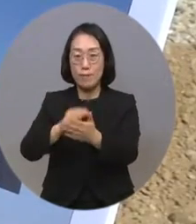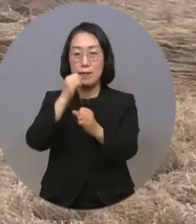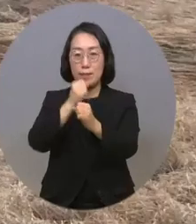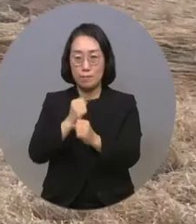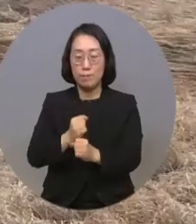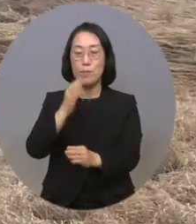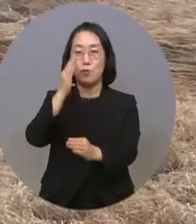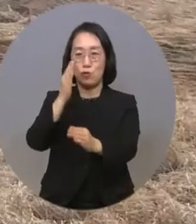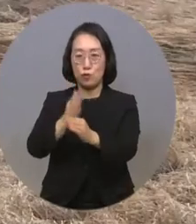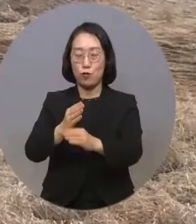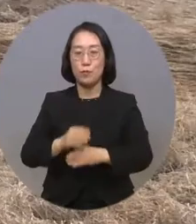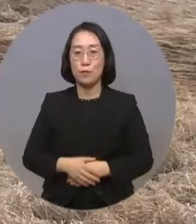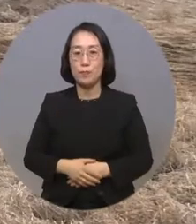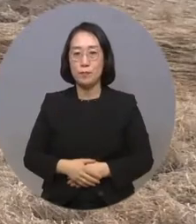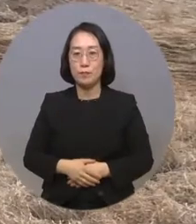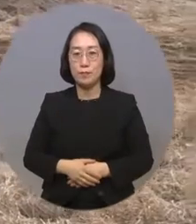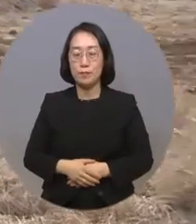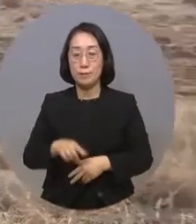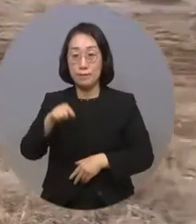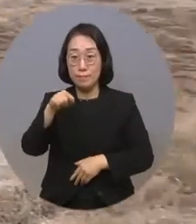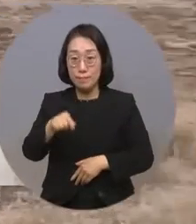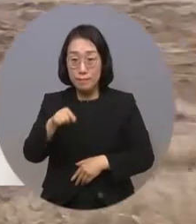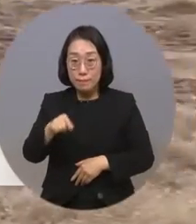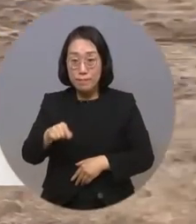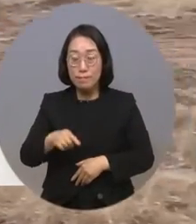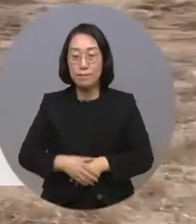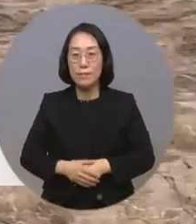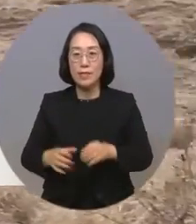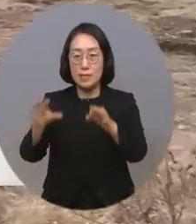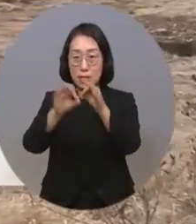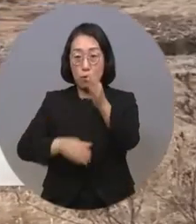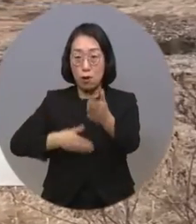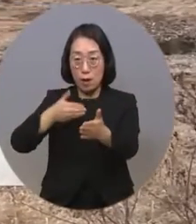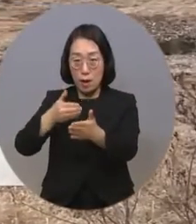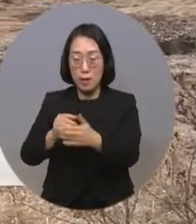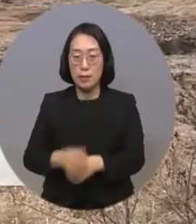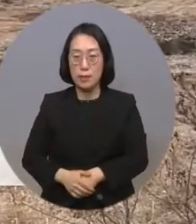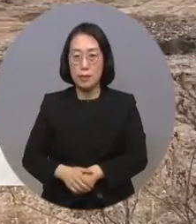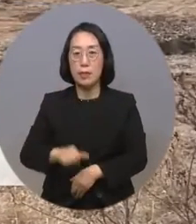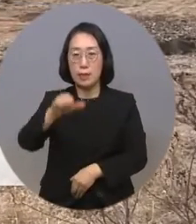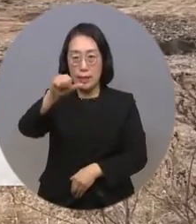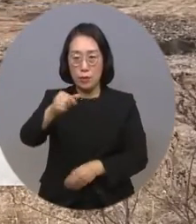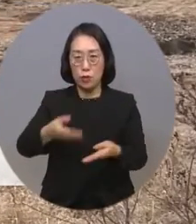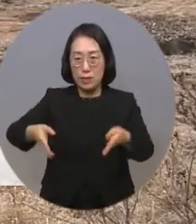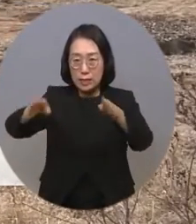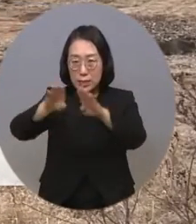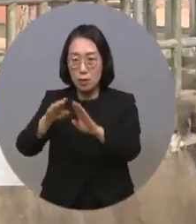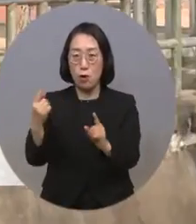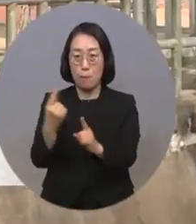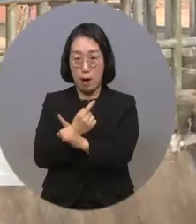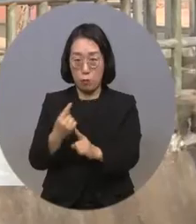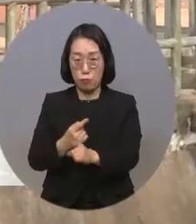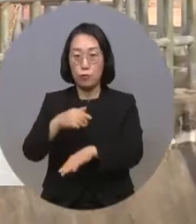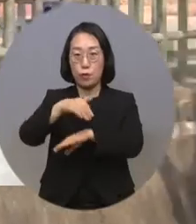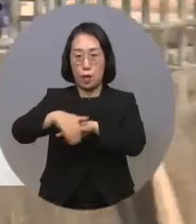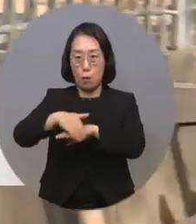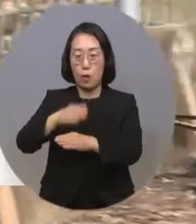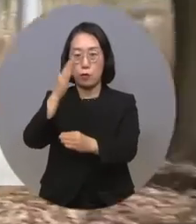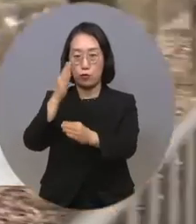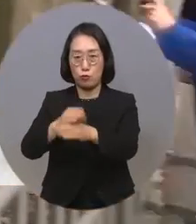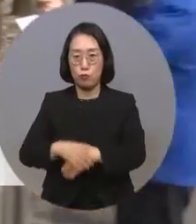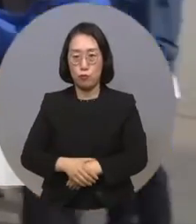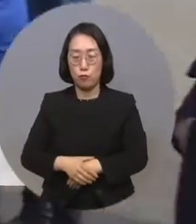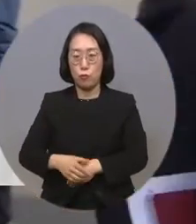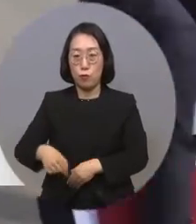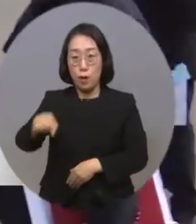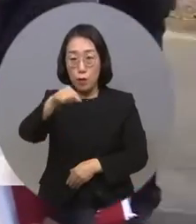사업을 진행하고 있습니다. 이번 사업은 올해 10월까지 총 5가지의 시설 개선 계획안으로 진행됩니다. 이